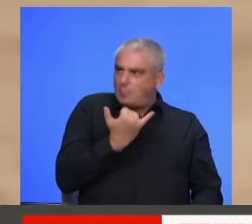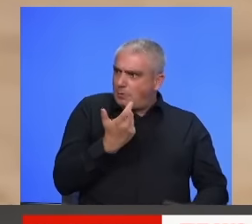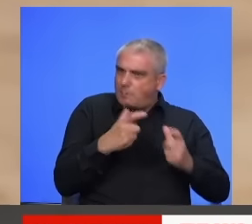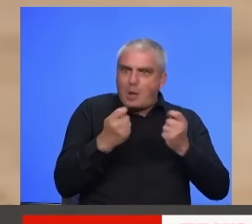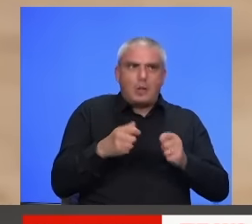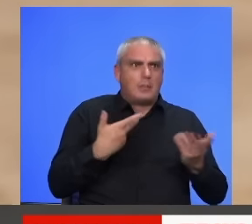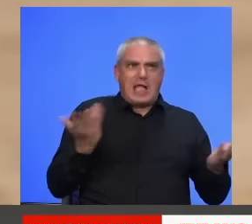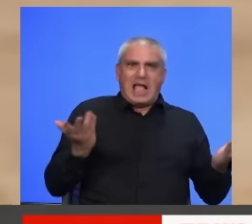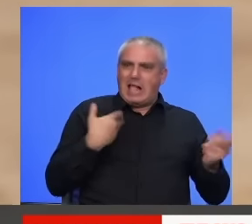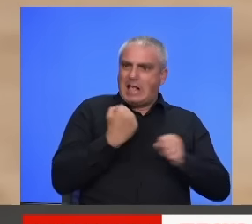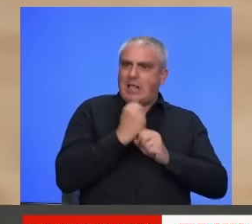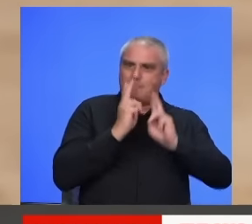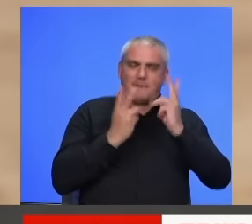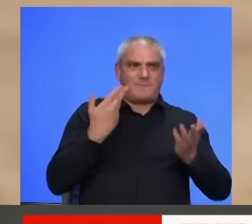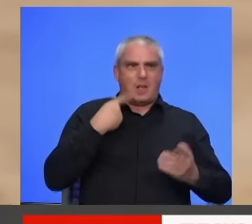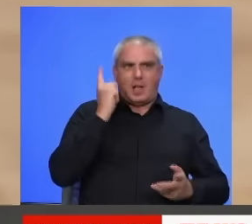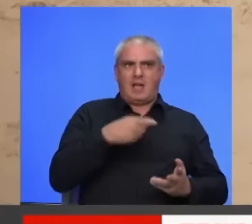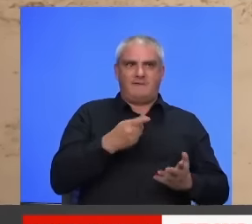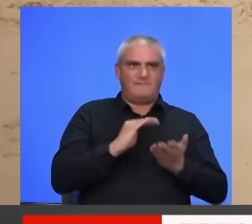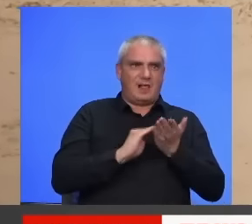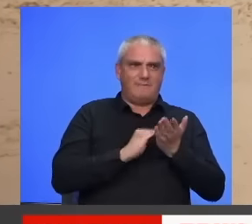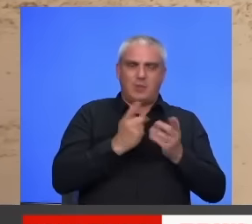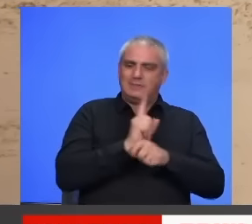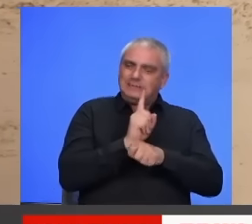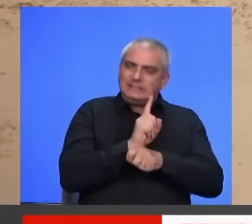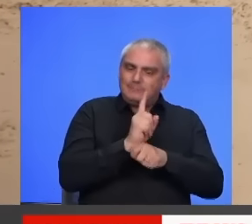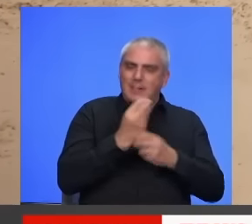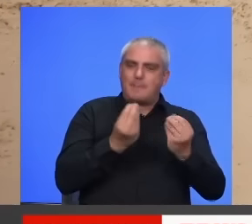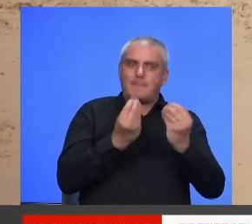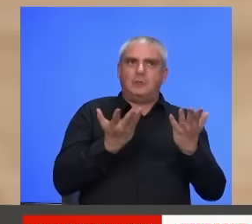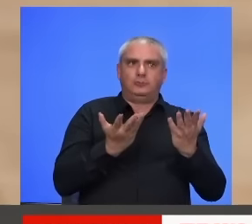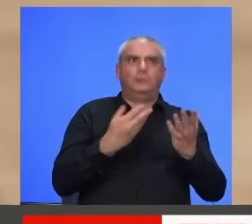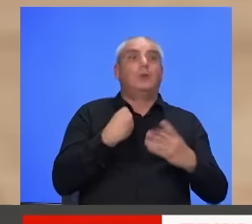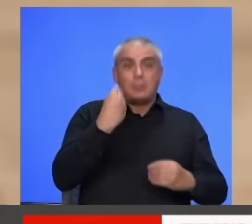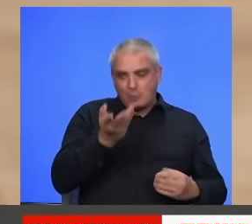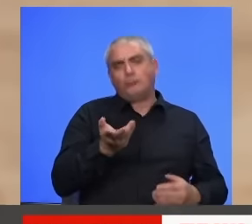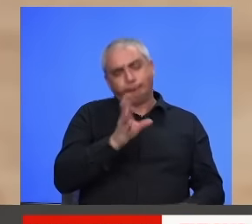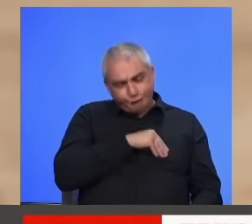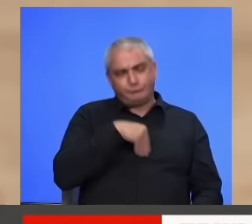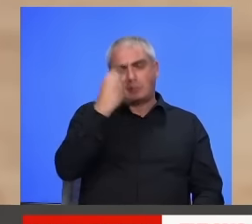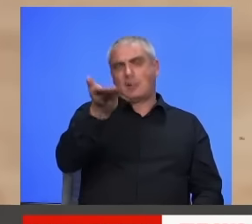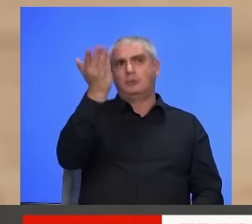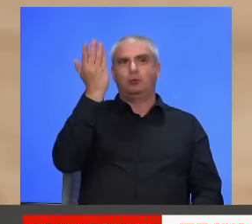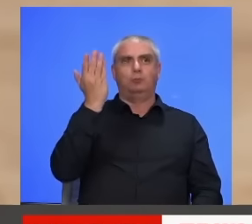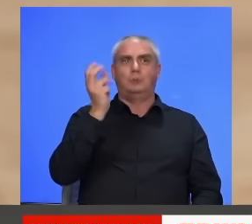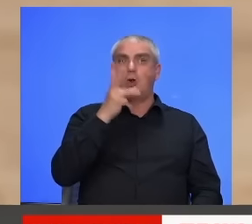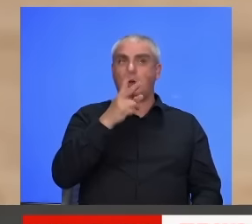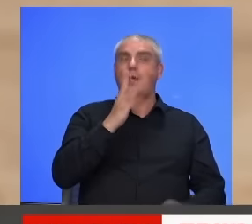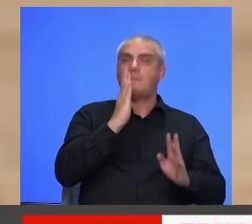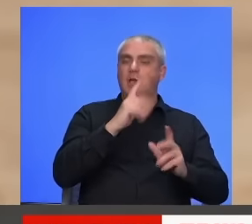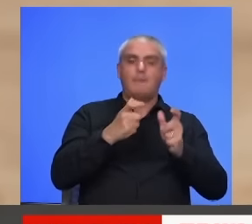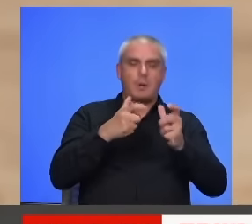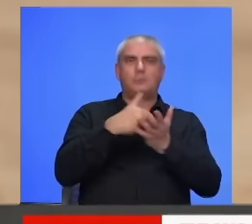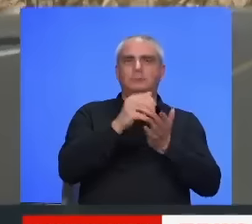אין לי מה איך להפעיל את המפעל, אני חייבת לפחות תנו בריכה זמנית, משהו. נתנו לה? נתנו לה. אוקיי? וככה הבריכות